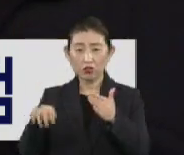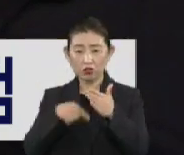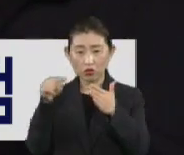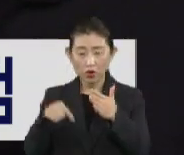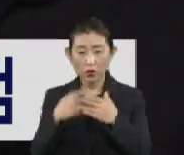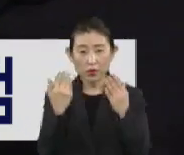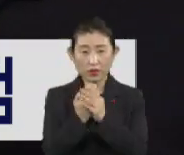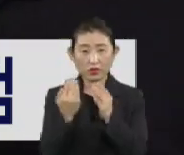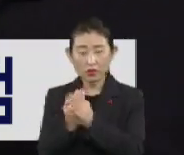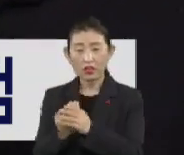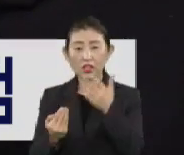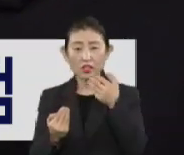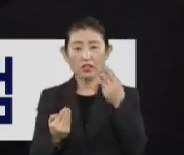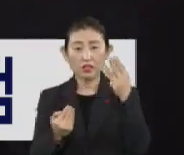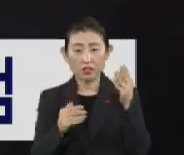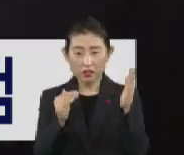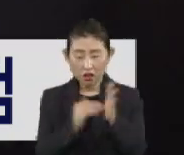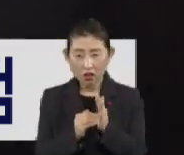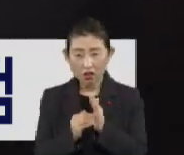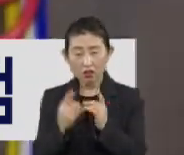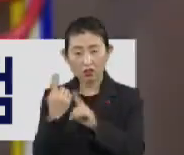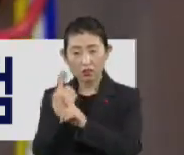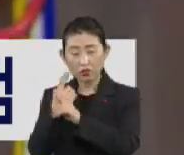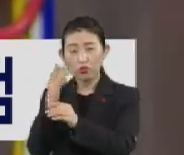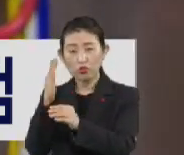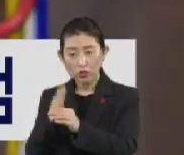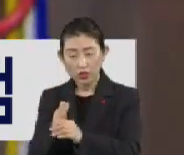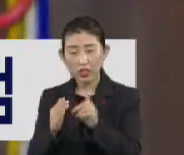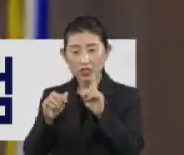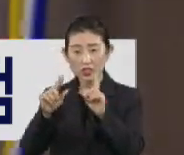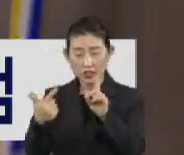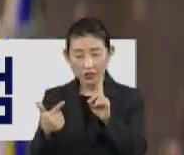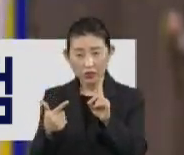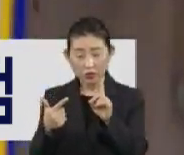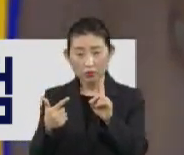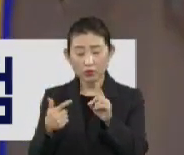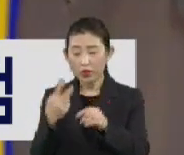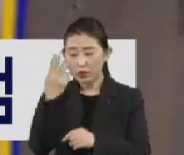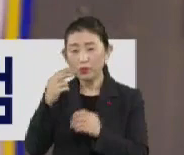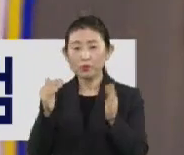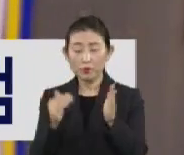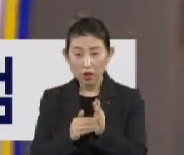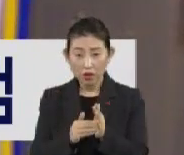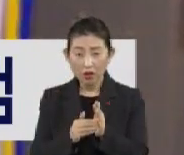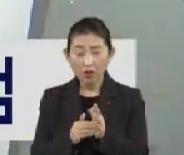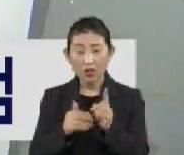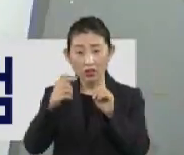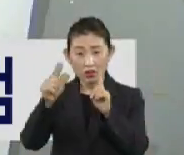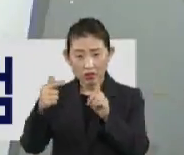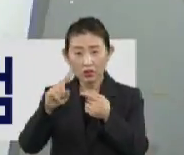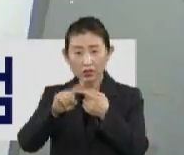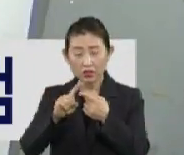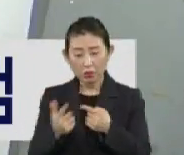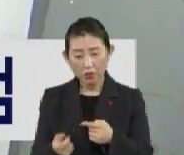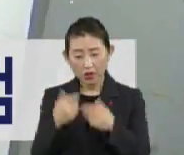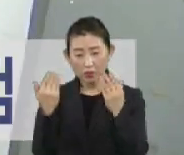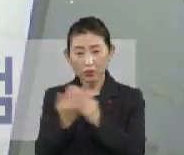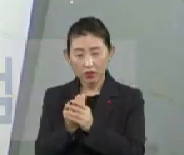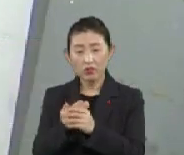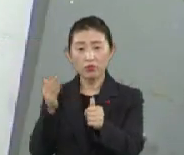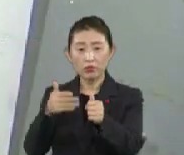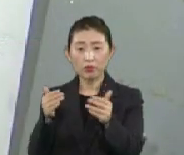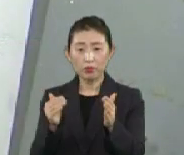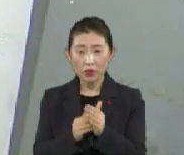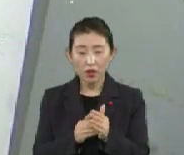조치 완료된 73건과 시정 조치 중인 한 건에 대한 이행 상태를 점검해 시행 중인 한 건에 대한 조기 완료를